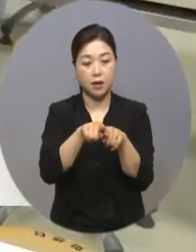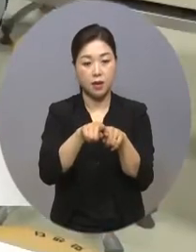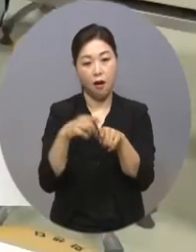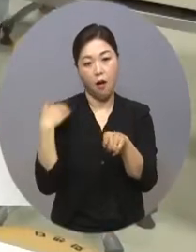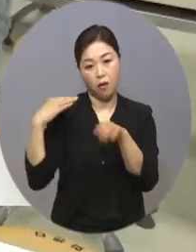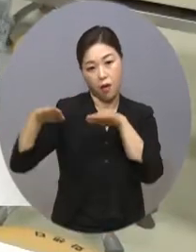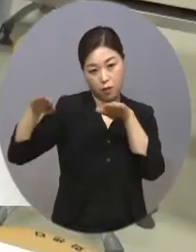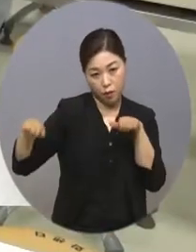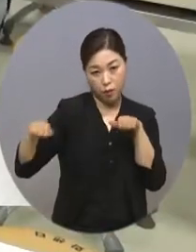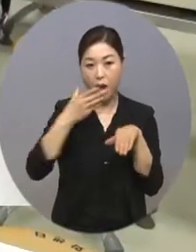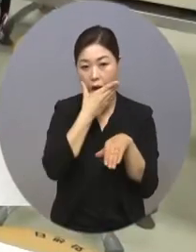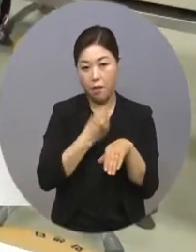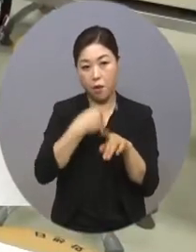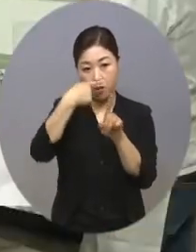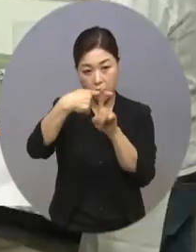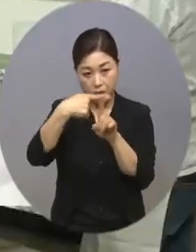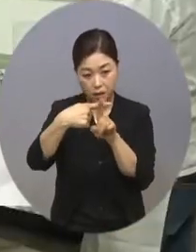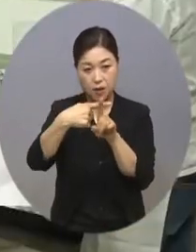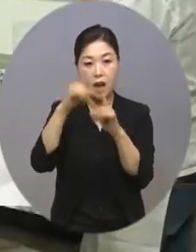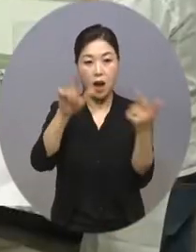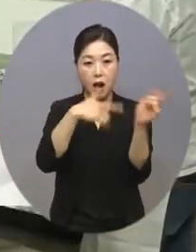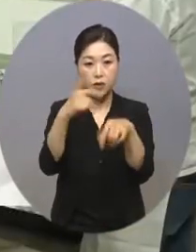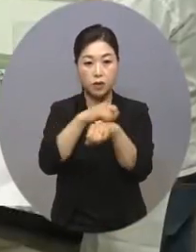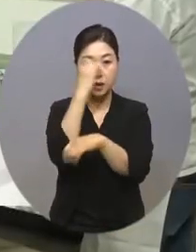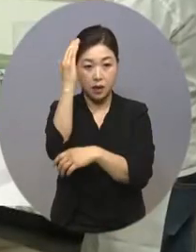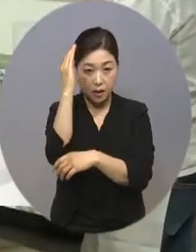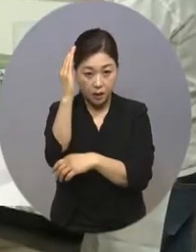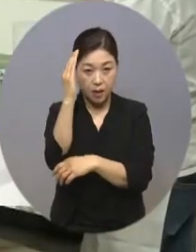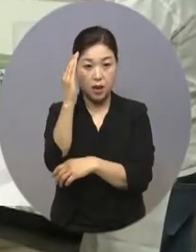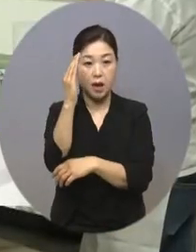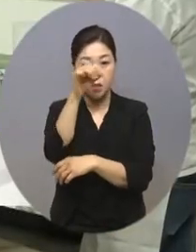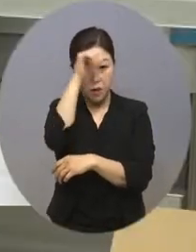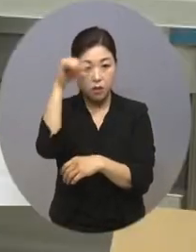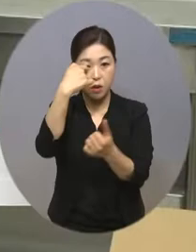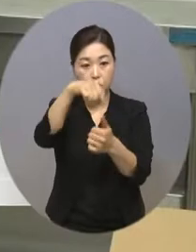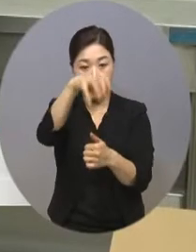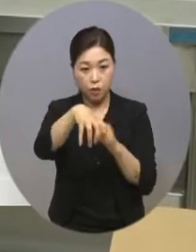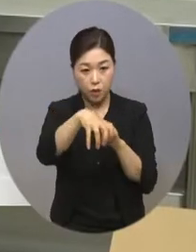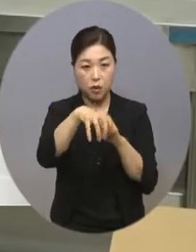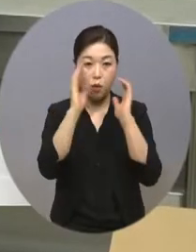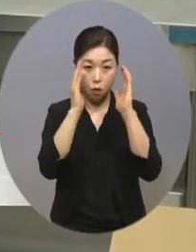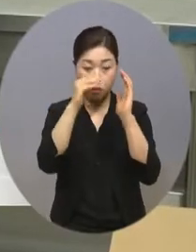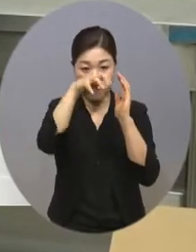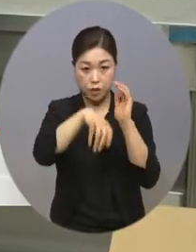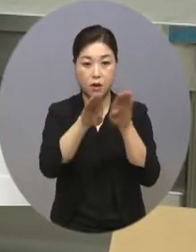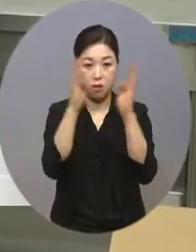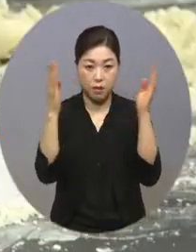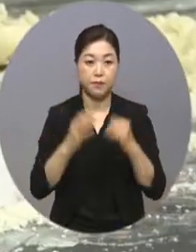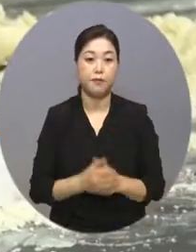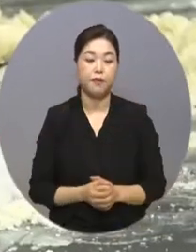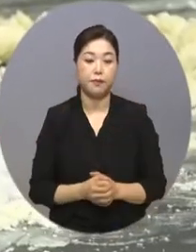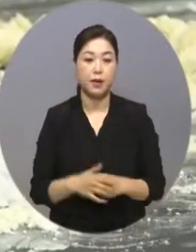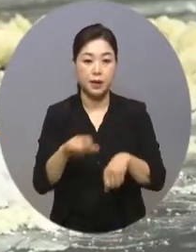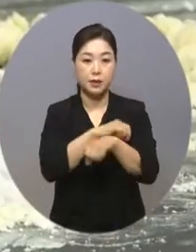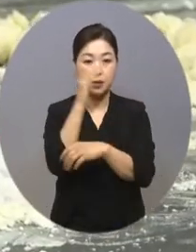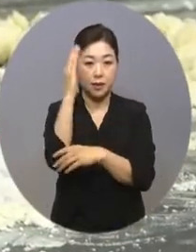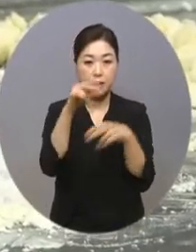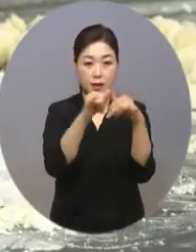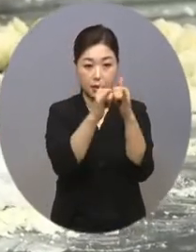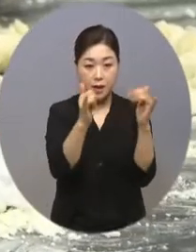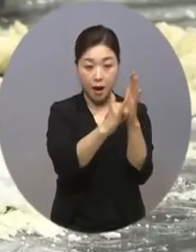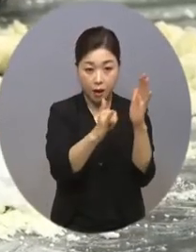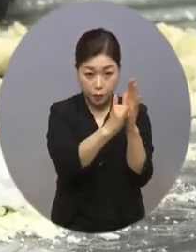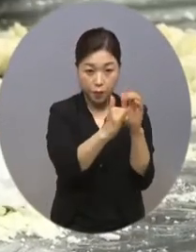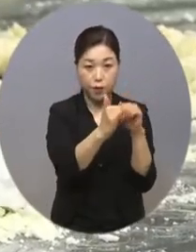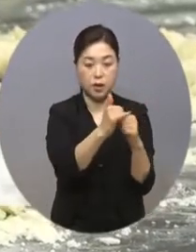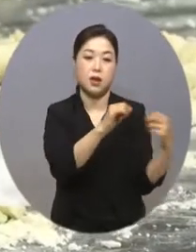어깨동무 행복 더하기 1일 특강이 원주시 평생교육원 학습관에서 열렸습니다. 이번 특강은 장애인 가족